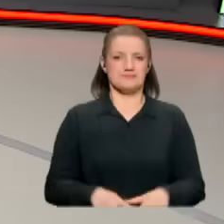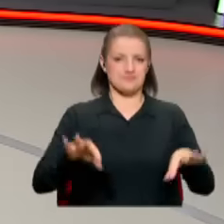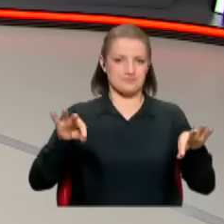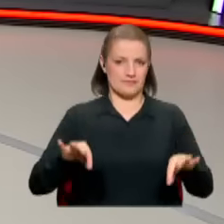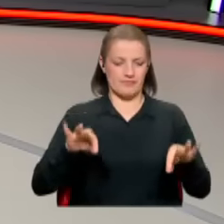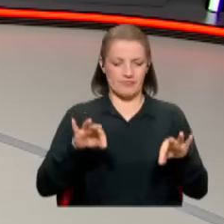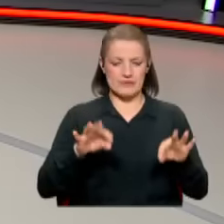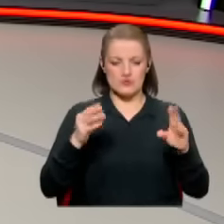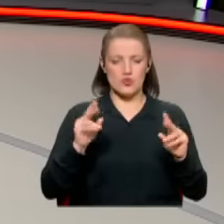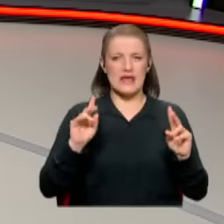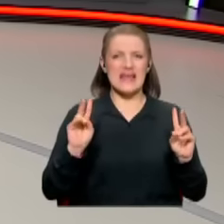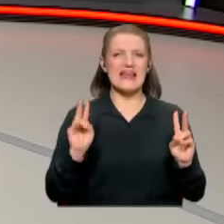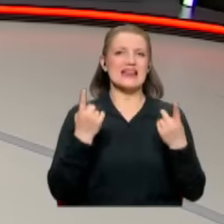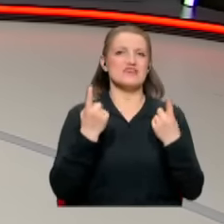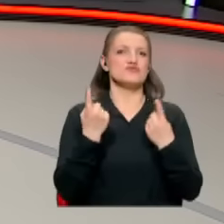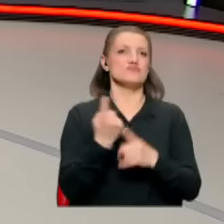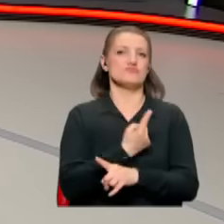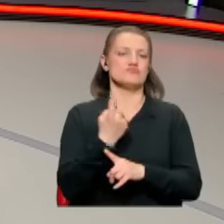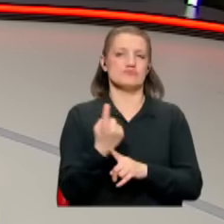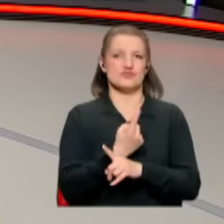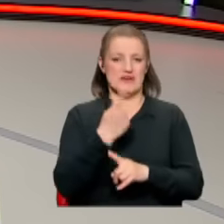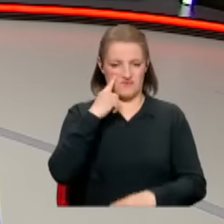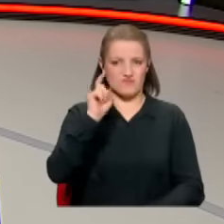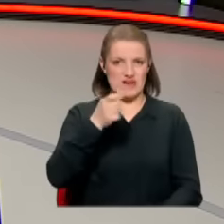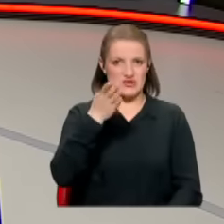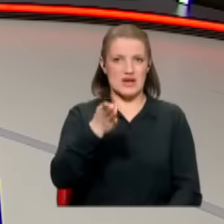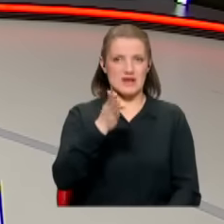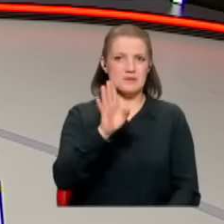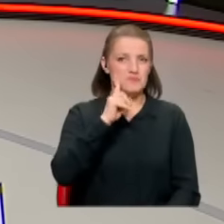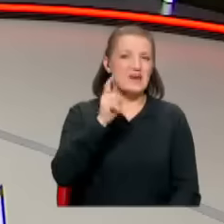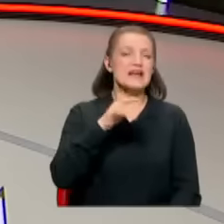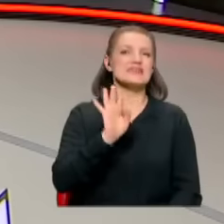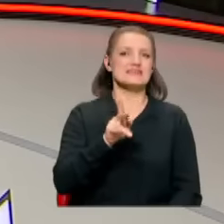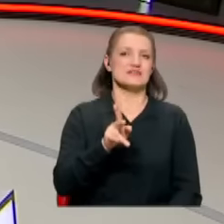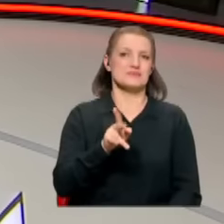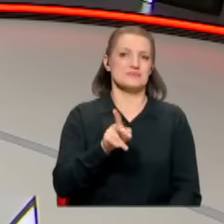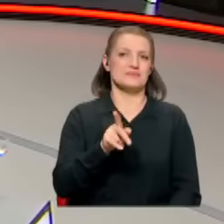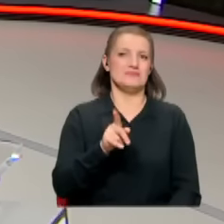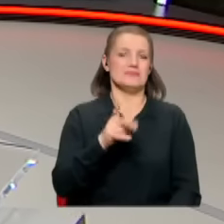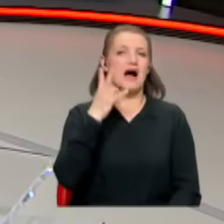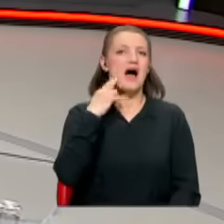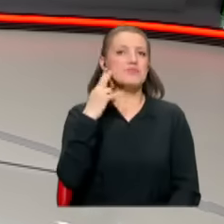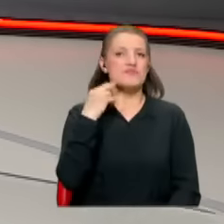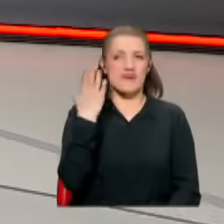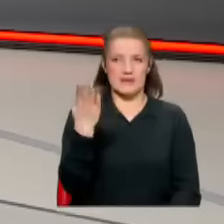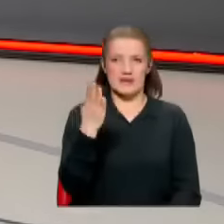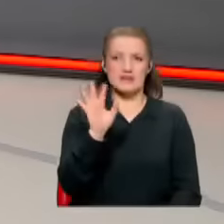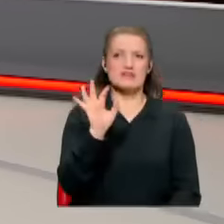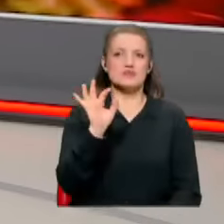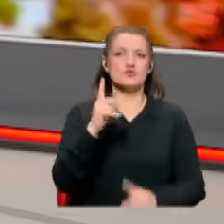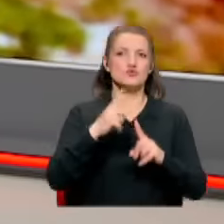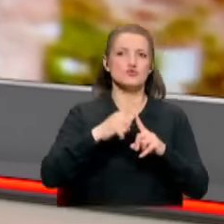Şimdi çok ilginç bir şey fark edeceksiniz. Muhtemelen fark etmediniz. Efendim hanımefendi Turgut